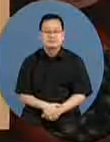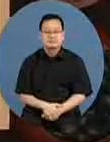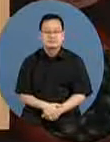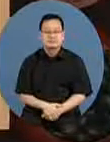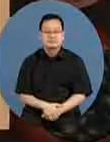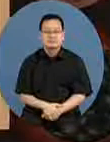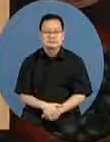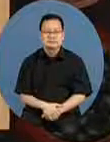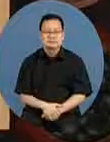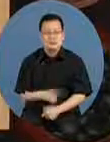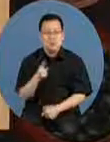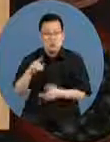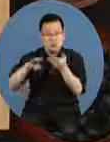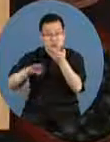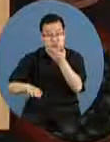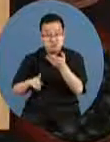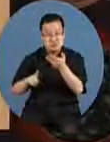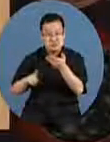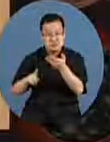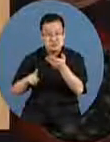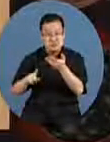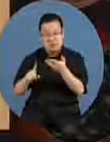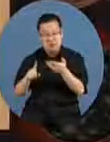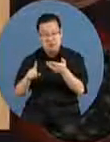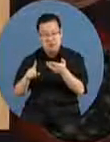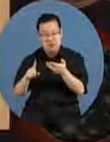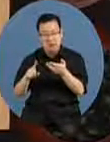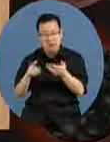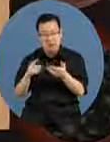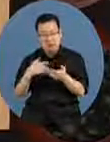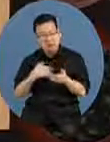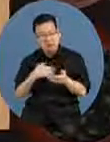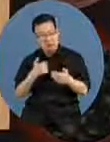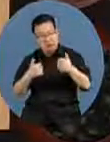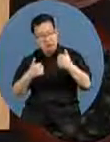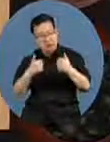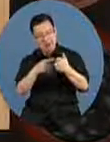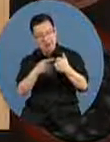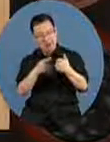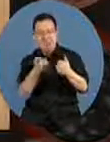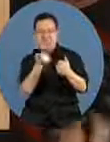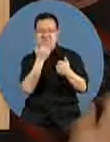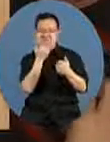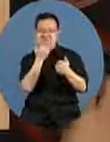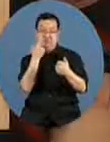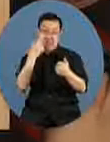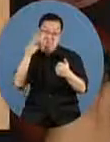절대 후배 기사 고근태 7단이 방심할 수 없는 네, 백전노장이죠.